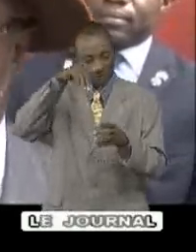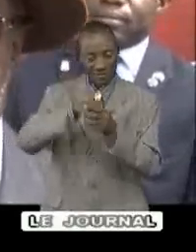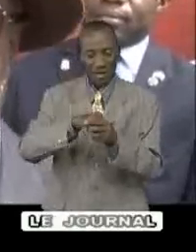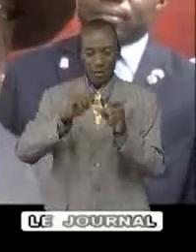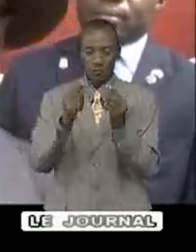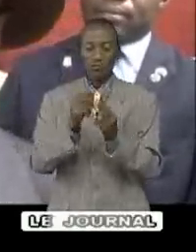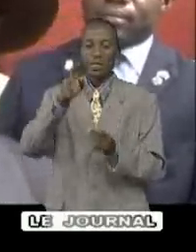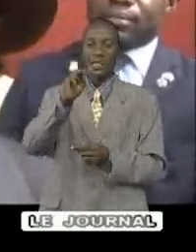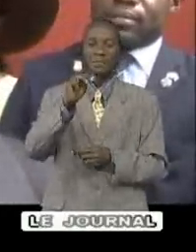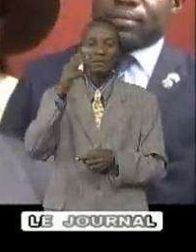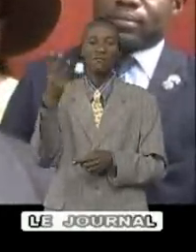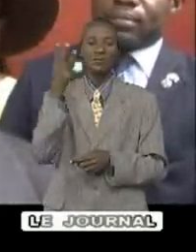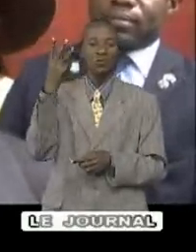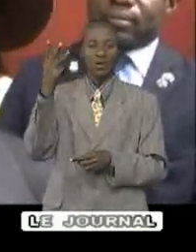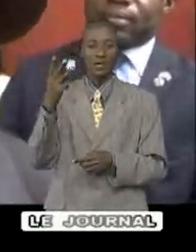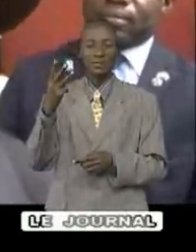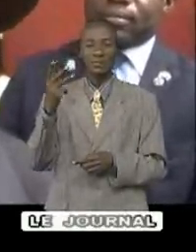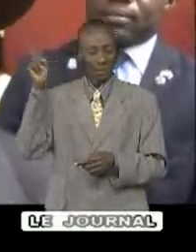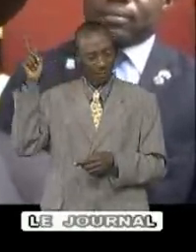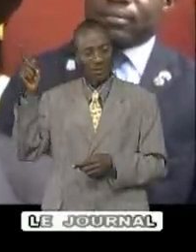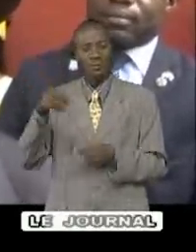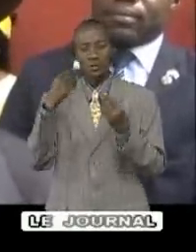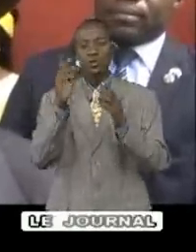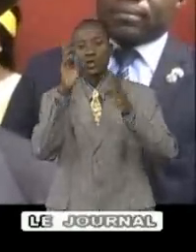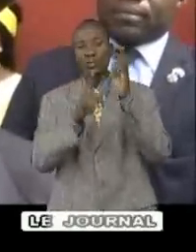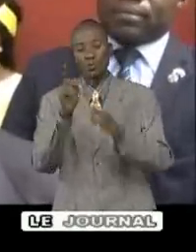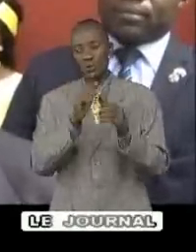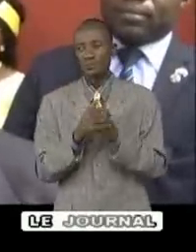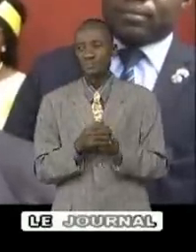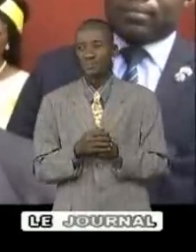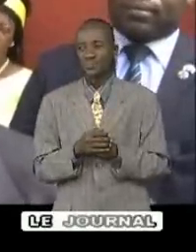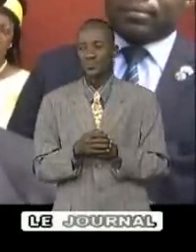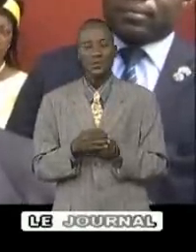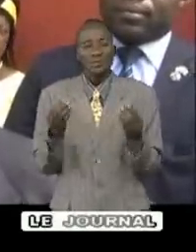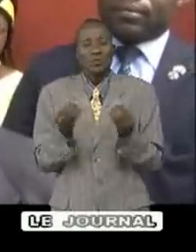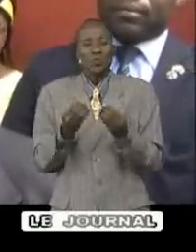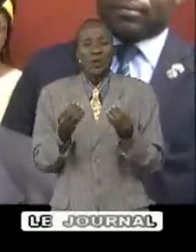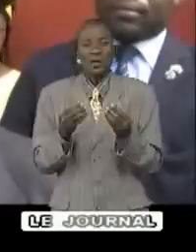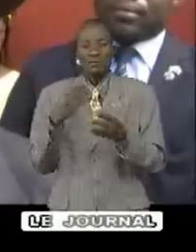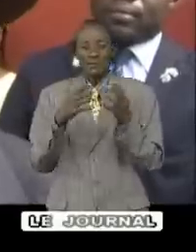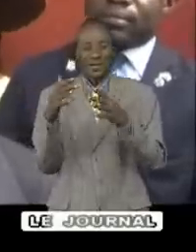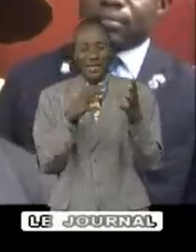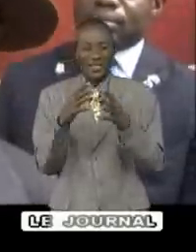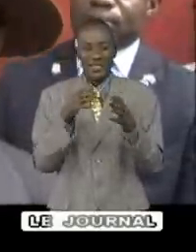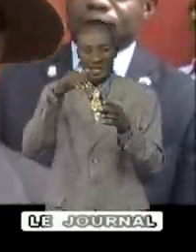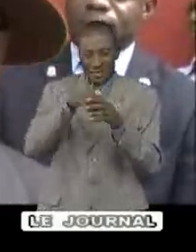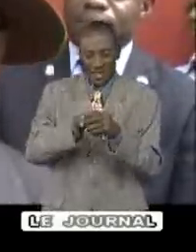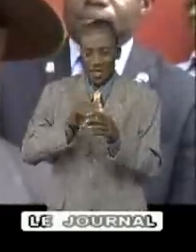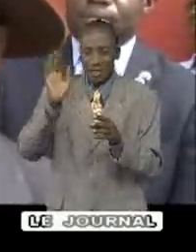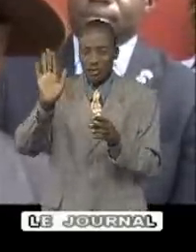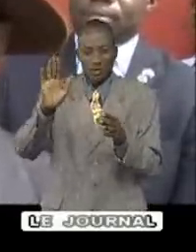aller chercher le pouvoir à l'étranger. Quel est l'intérêt à mener une guerre chez soi quand ceux qui vous soutiennent dans cette